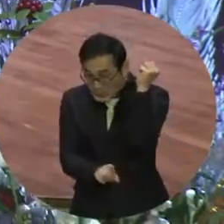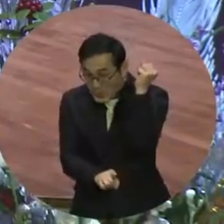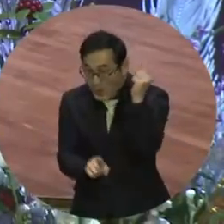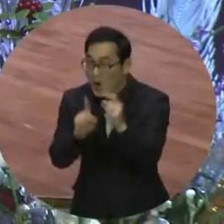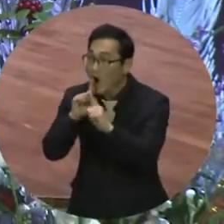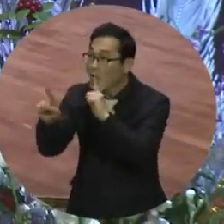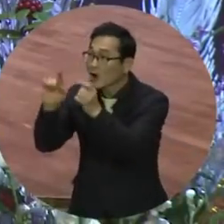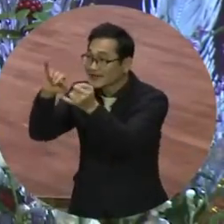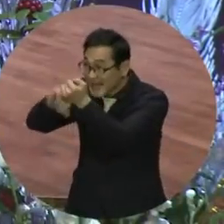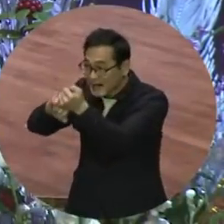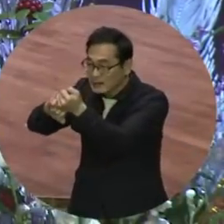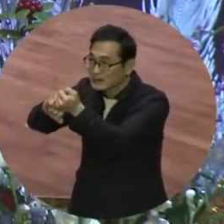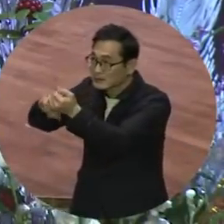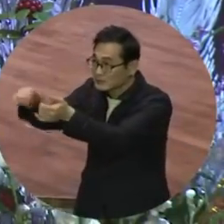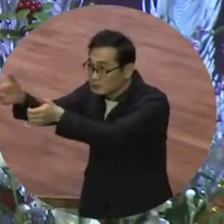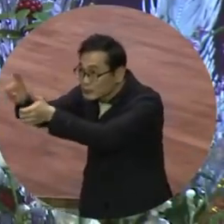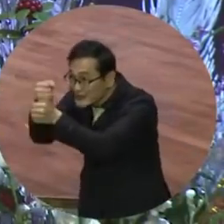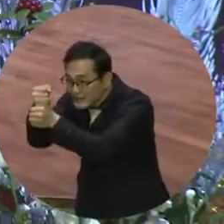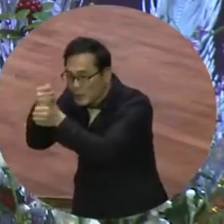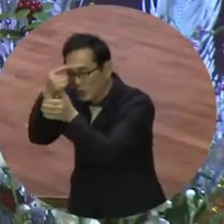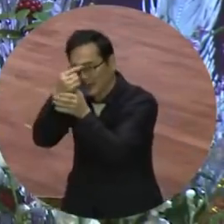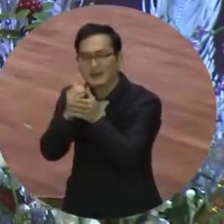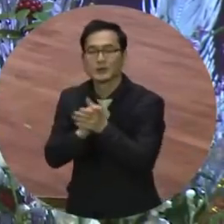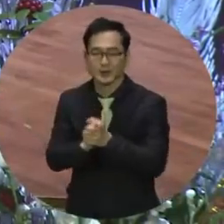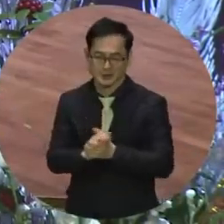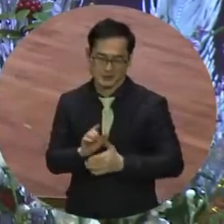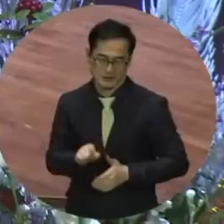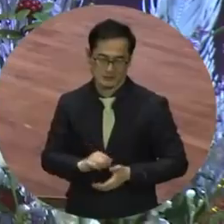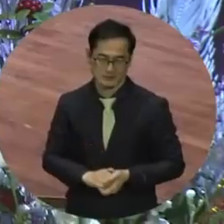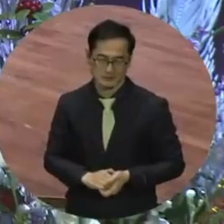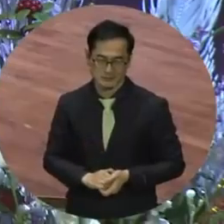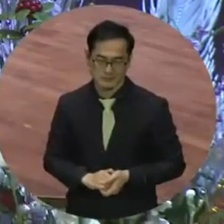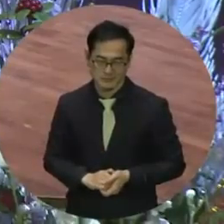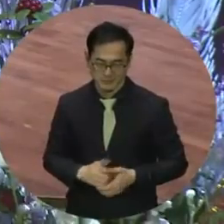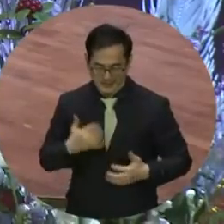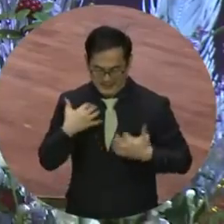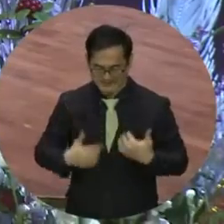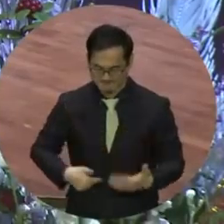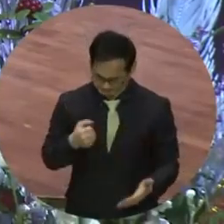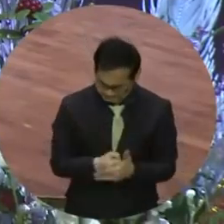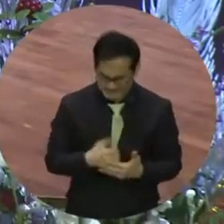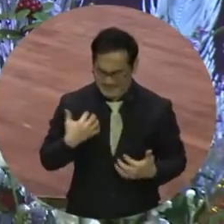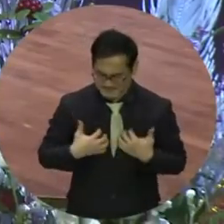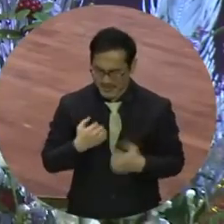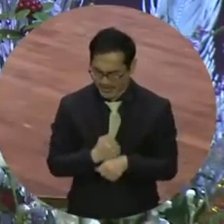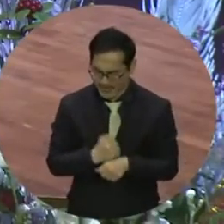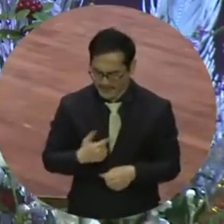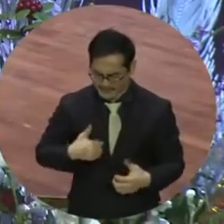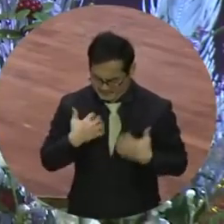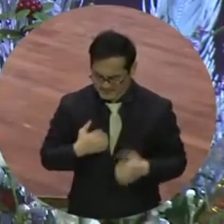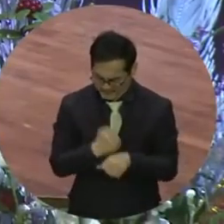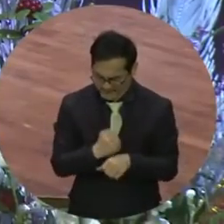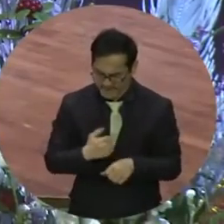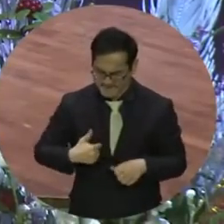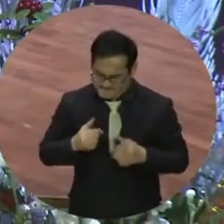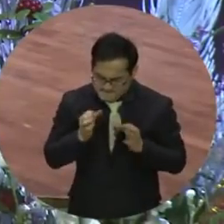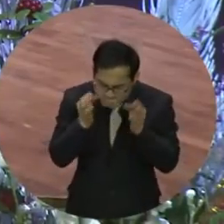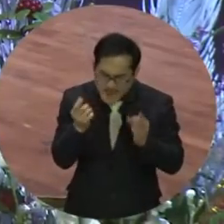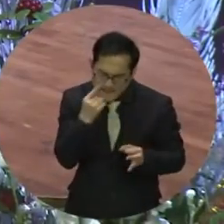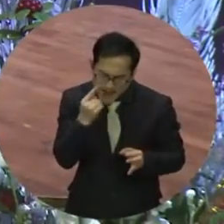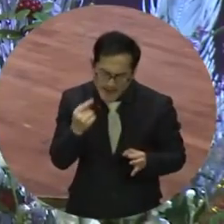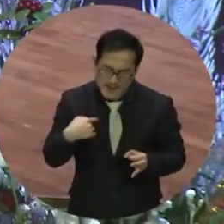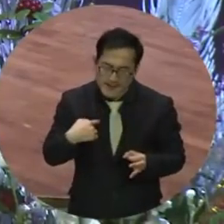잡는 기도예요. 내가 기쁨에 살아야지 한다고 살아진 게 아니에요. 누구는 뭐 기쁘게 안 살고 싶어요? 다 행복하게 살고